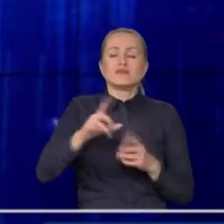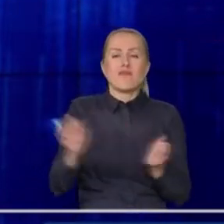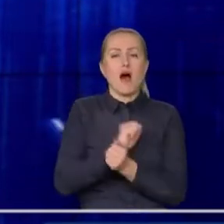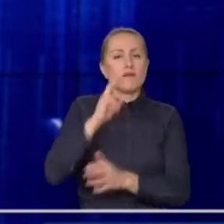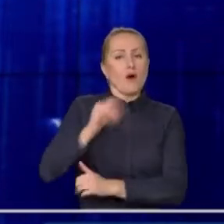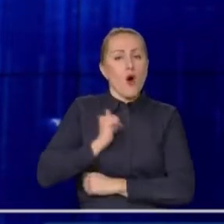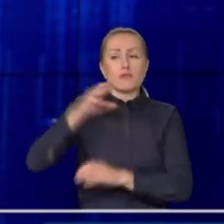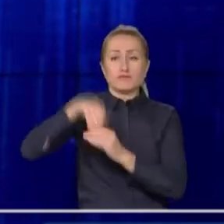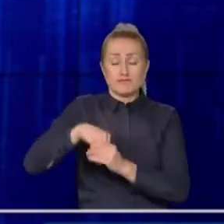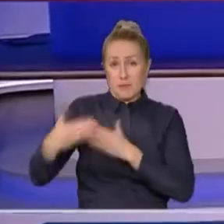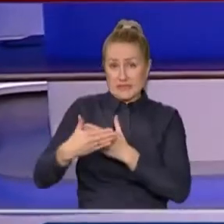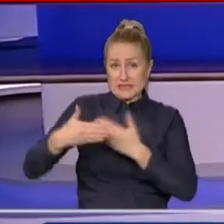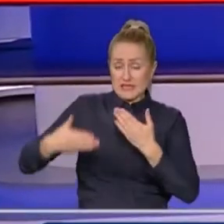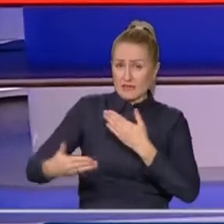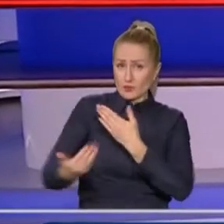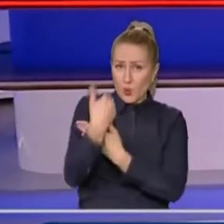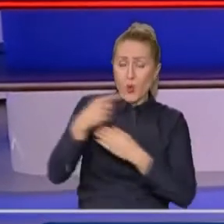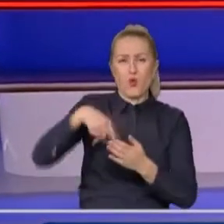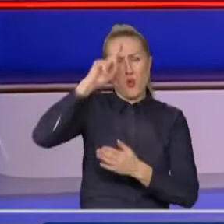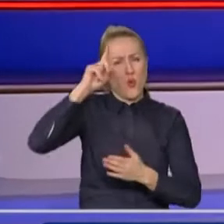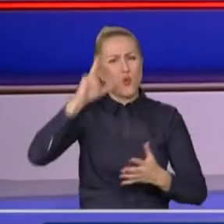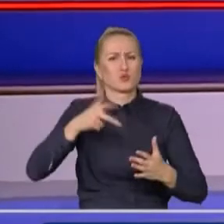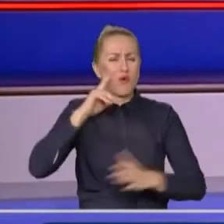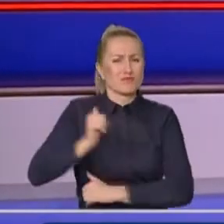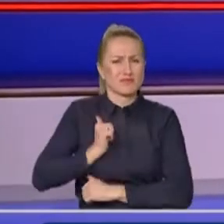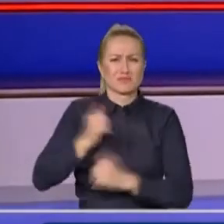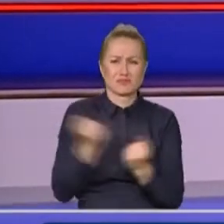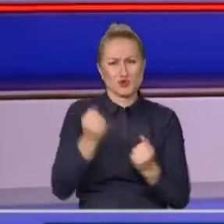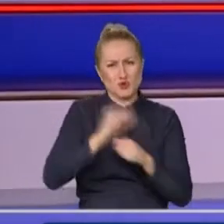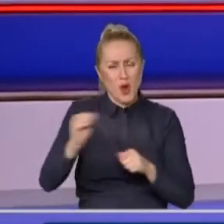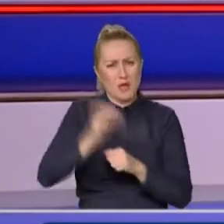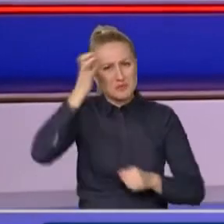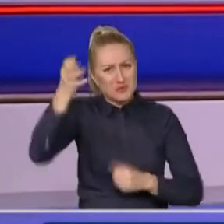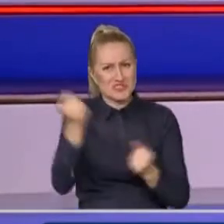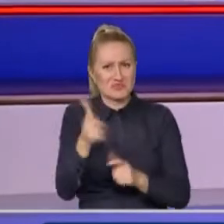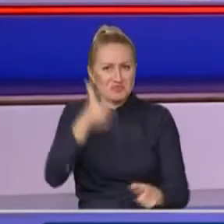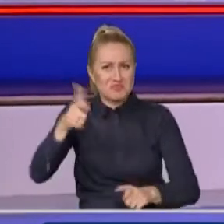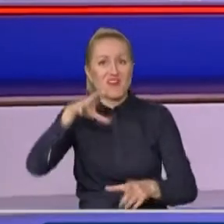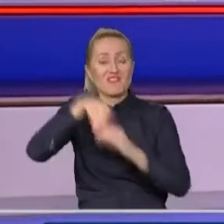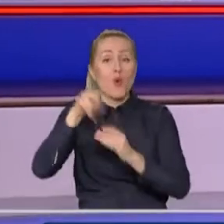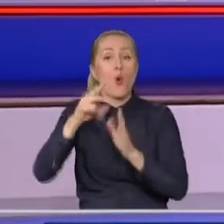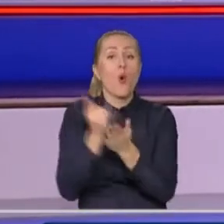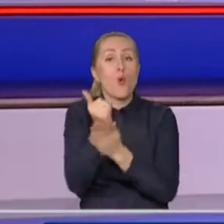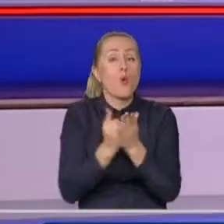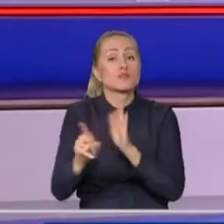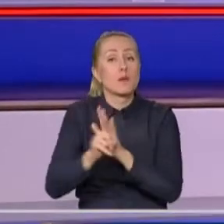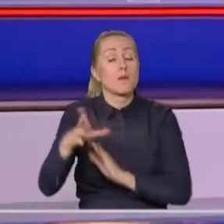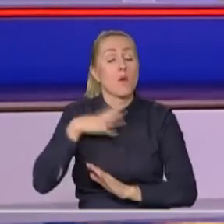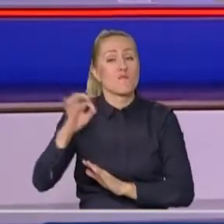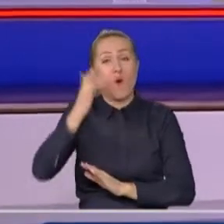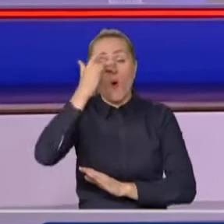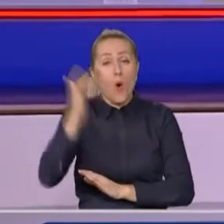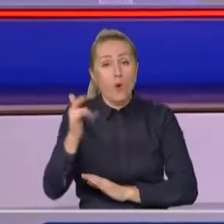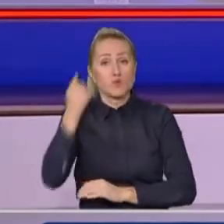paramilitarnych z Bliskiego Wschodu, ludzi uzbrojonych, przeszkolonych wojskowo, obeznanych z bronią. mamy kursantów kursów wojskowych z